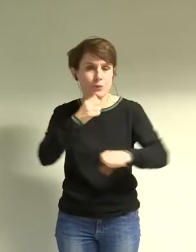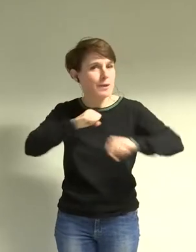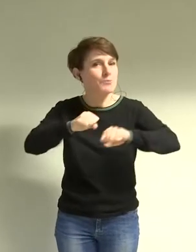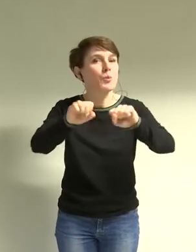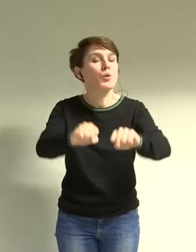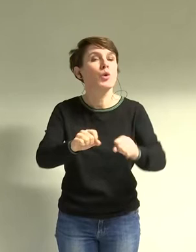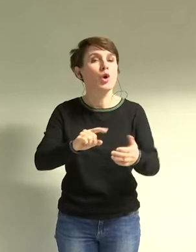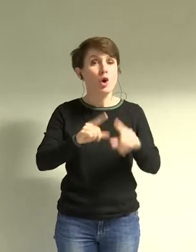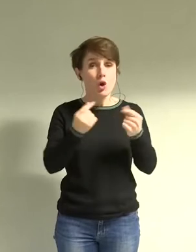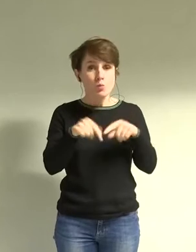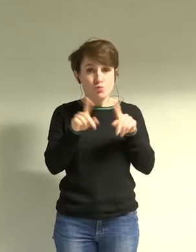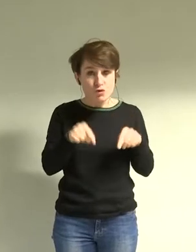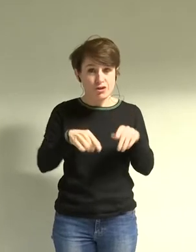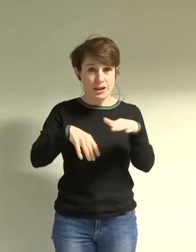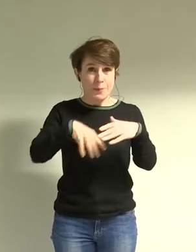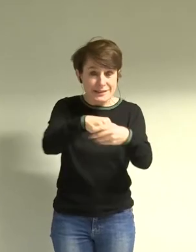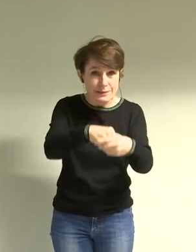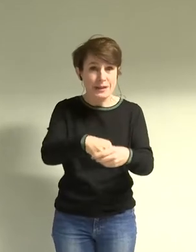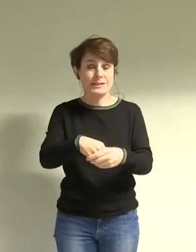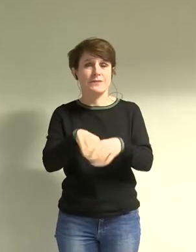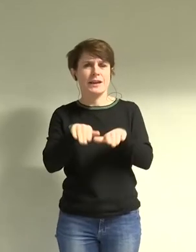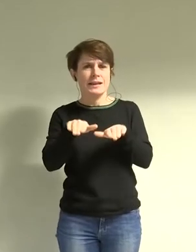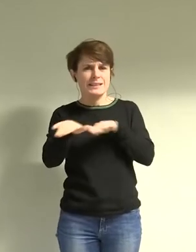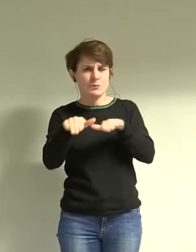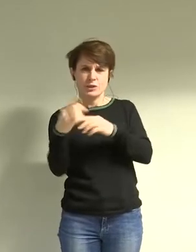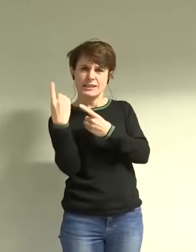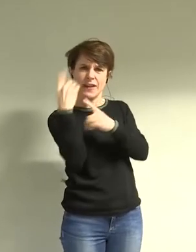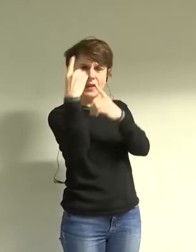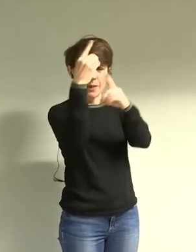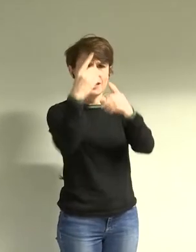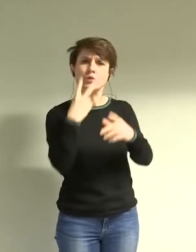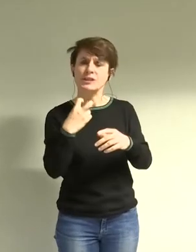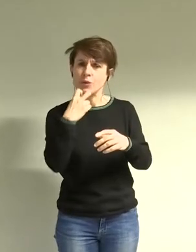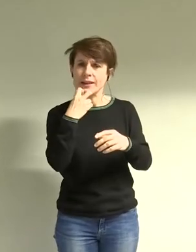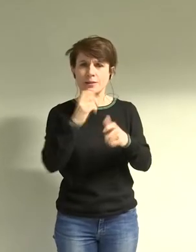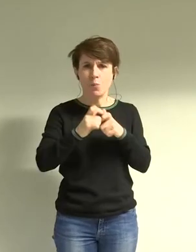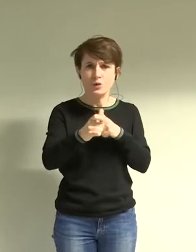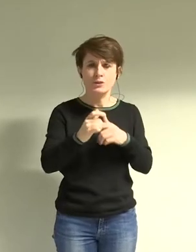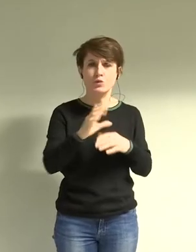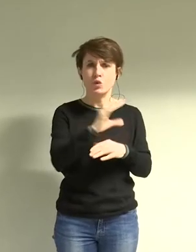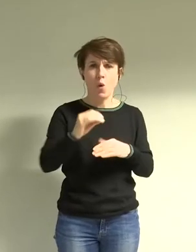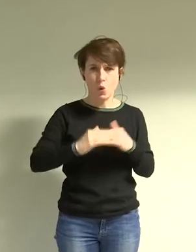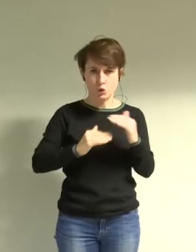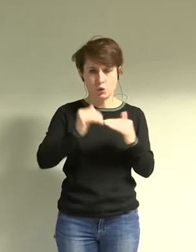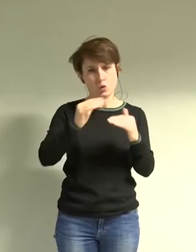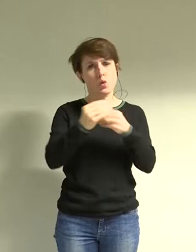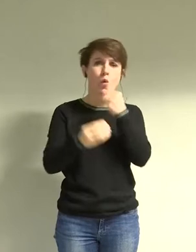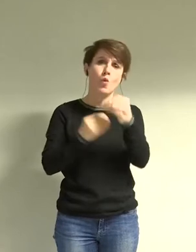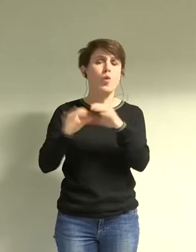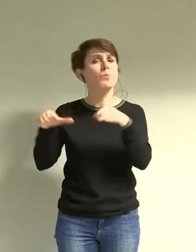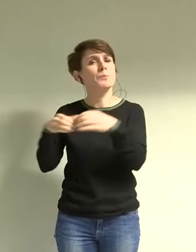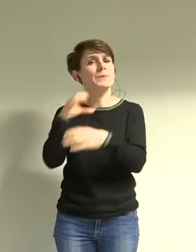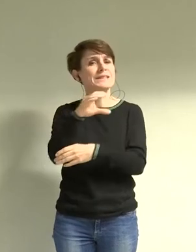les dispositif d'interpellation citoyenne des processus de co construction ou encore les conseils citoyens indépendants